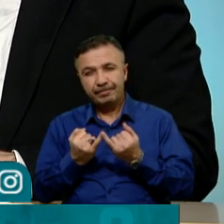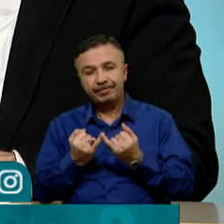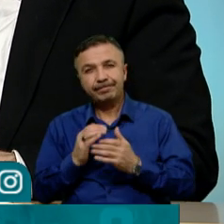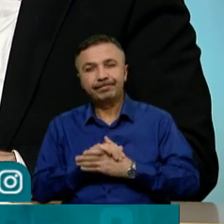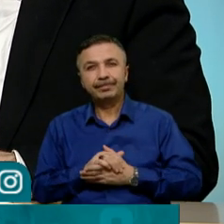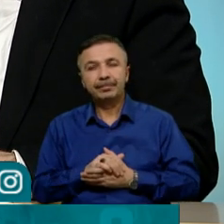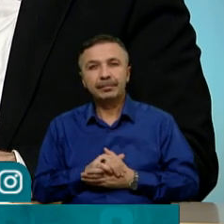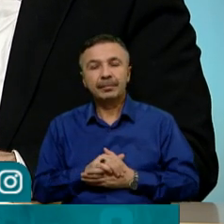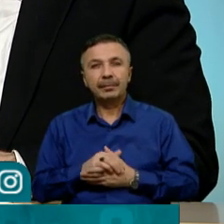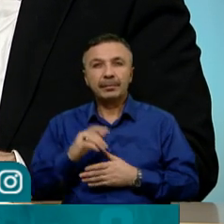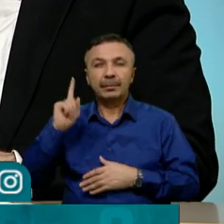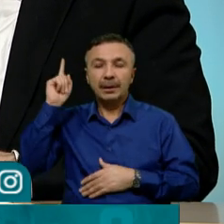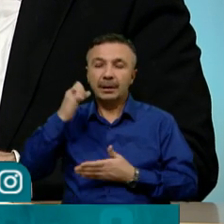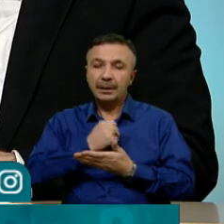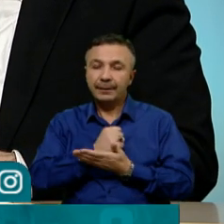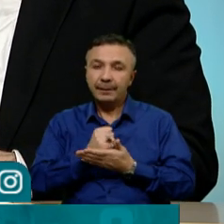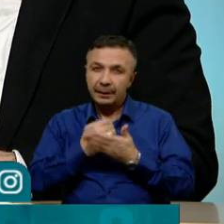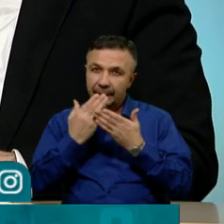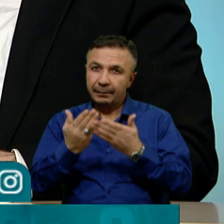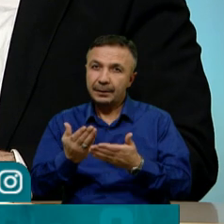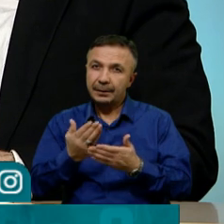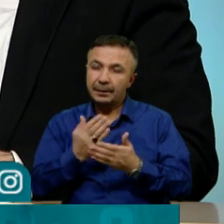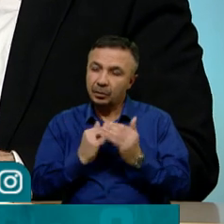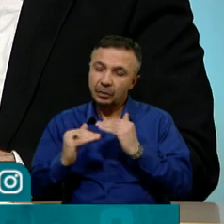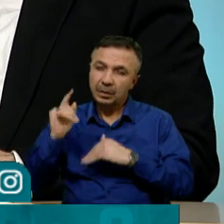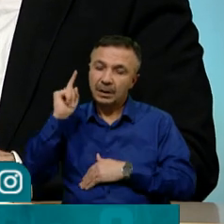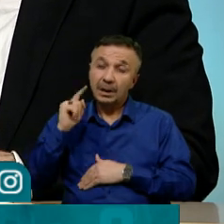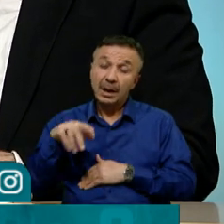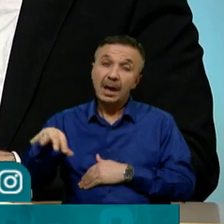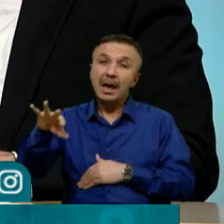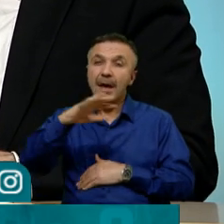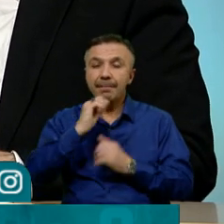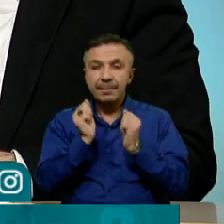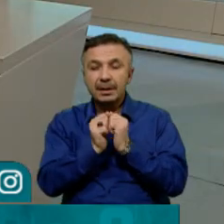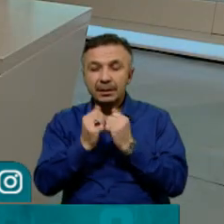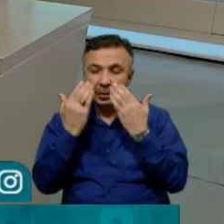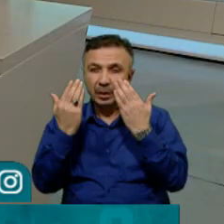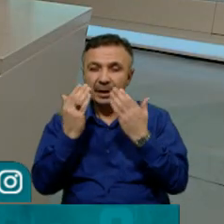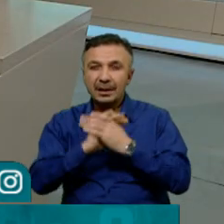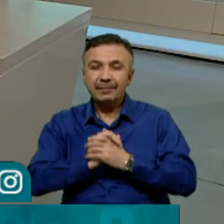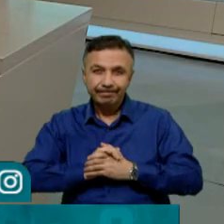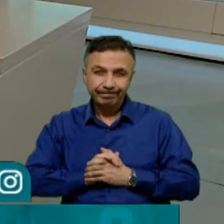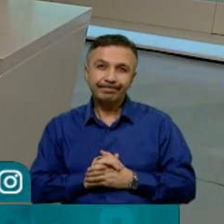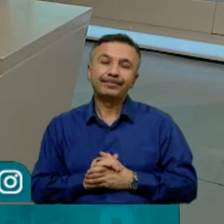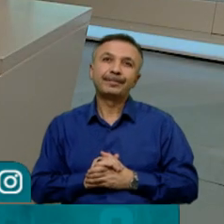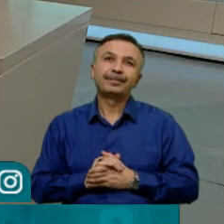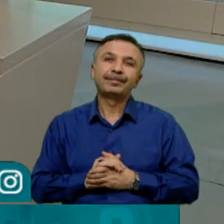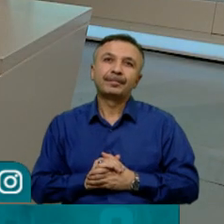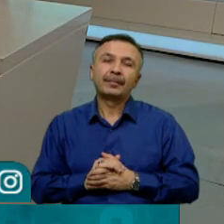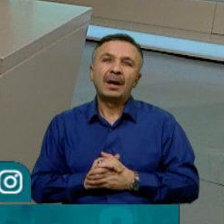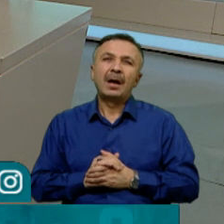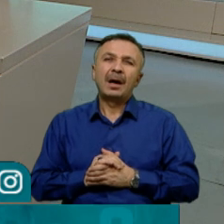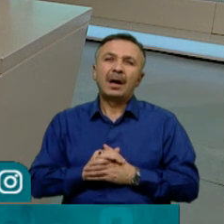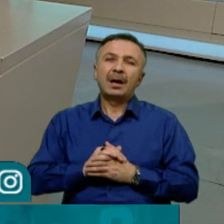abime şifalar diliyorum yüce Rabbimden hep beraber dua edelim içimiz de duası makbul olan insanlar var